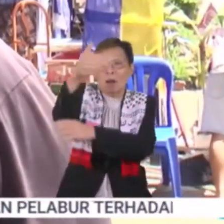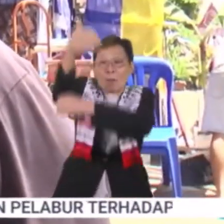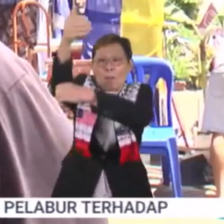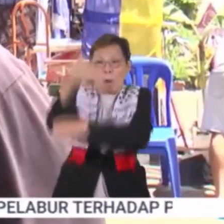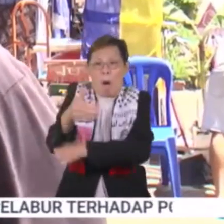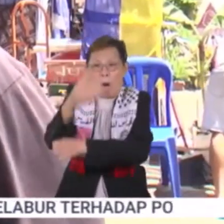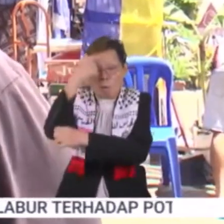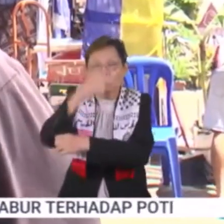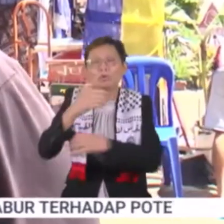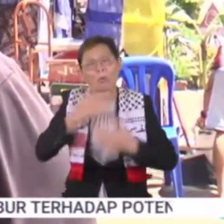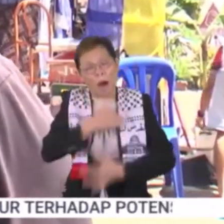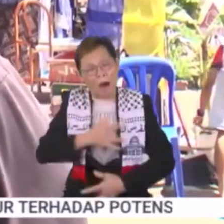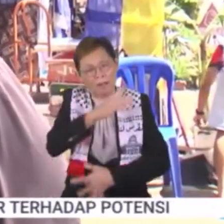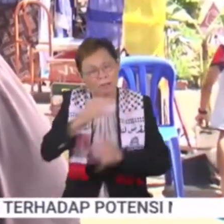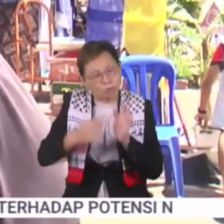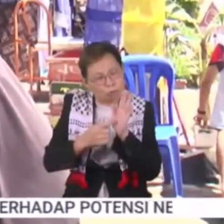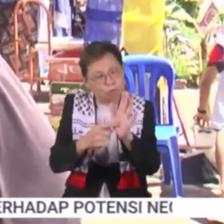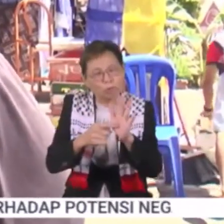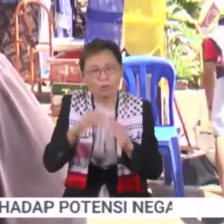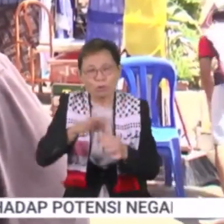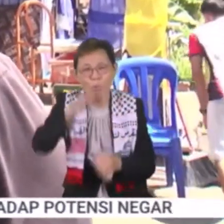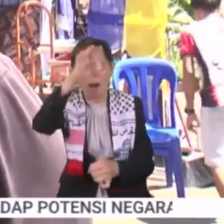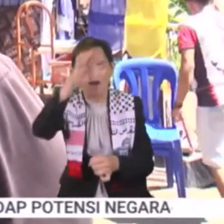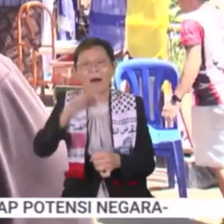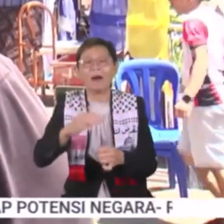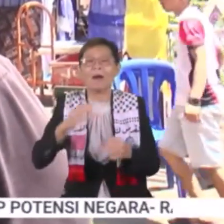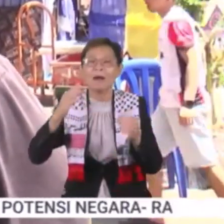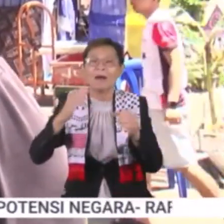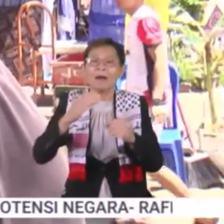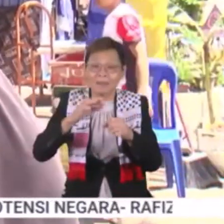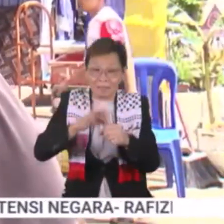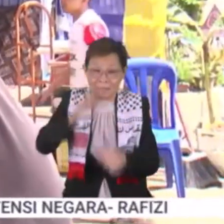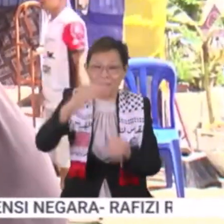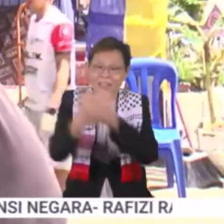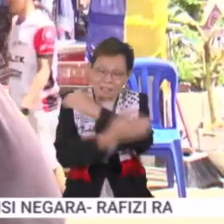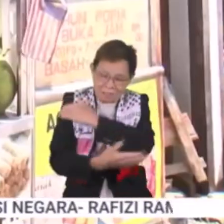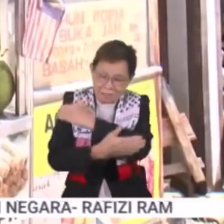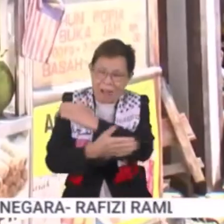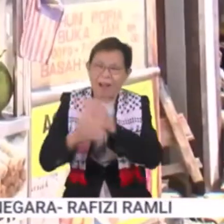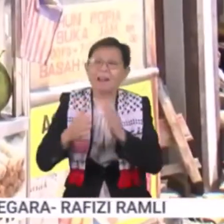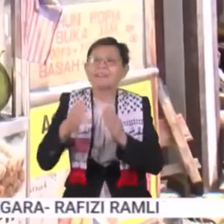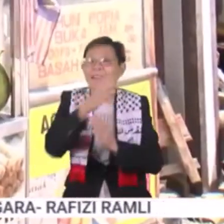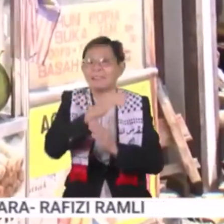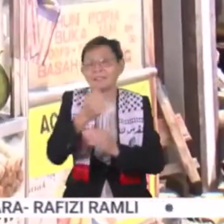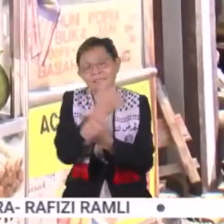menghargai, untuk menunjukkan semangat kenegaraan dan kecintaan kepada negara.